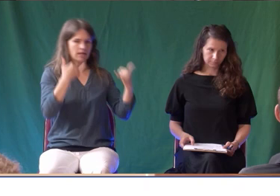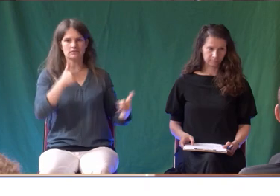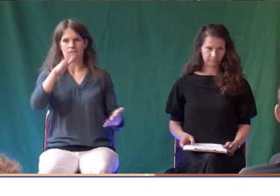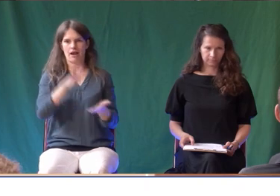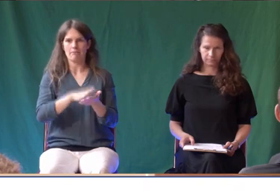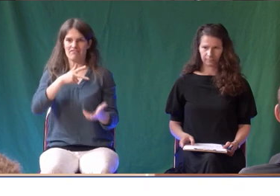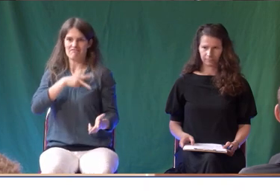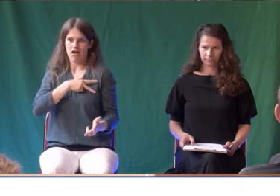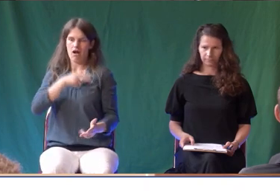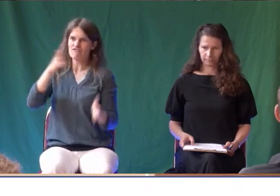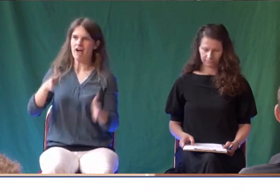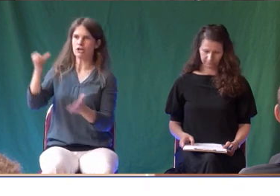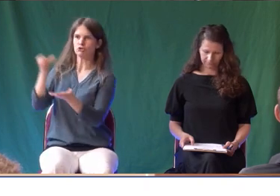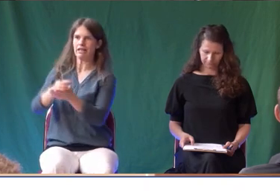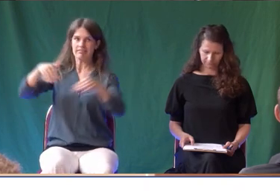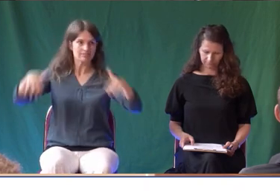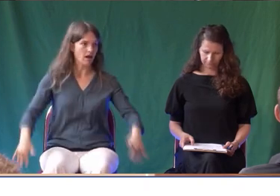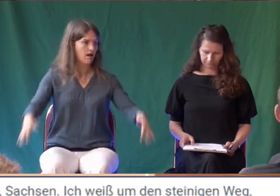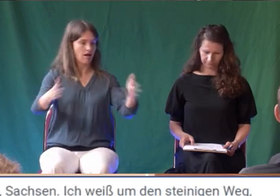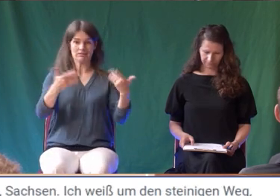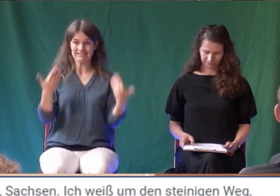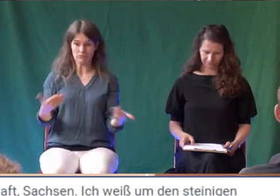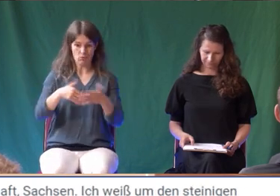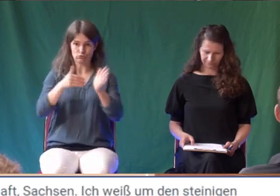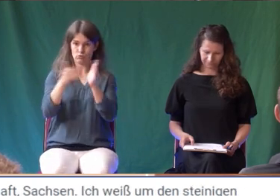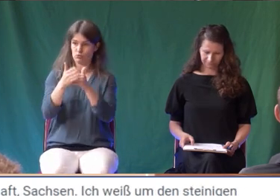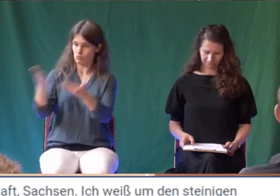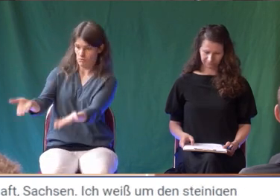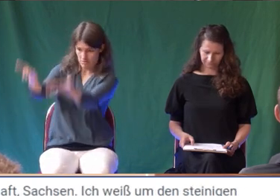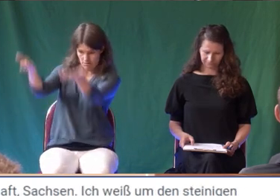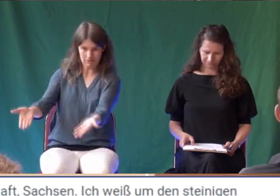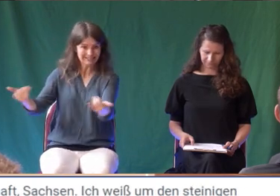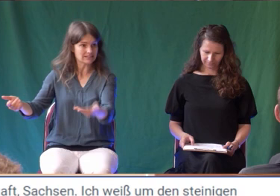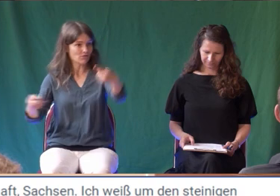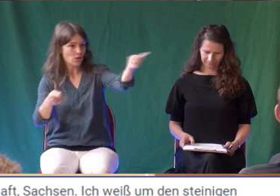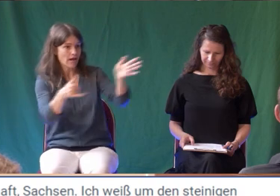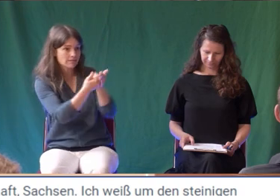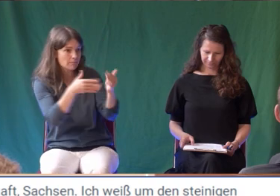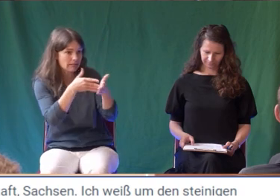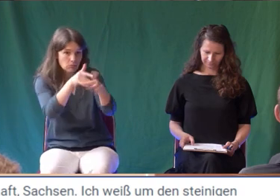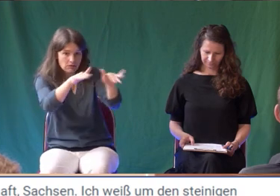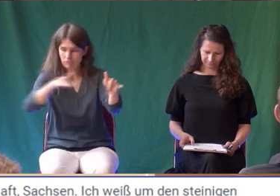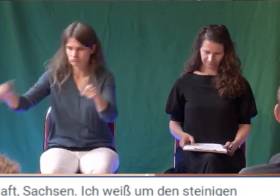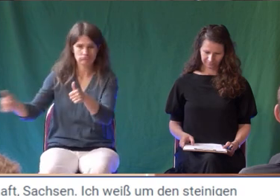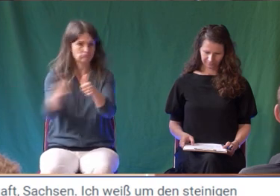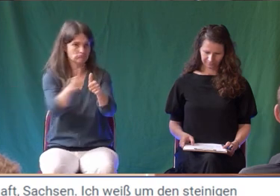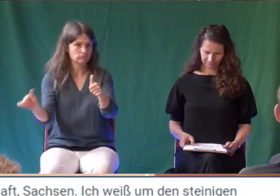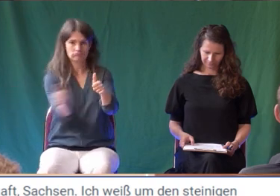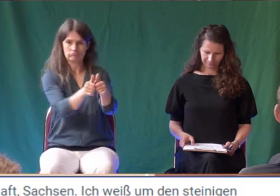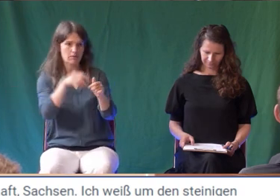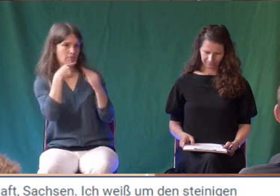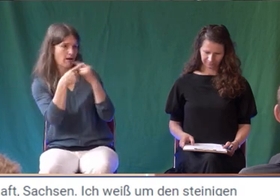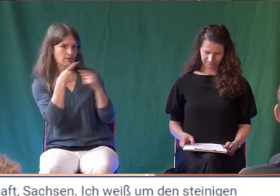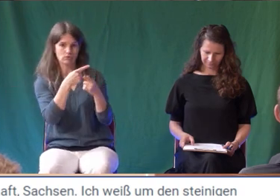die Eltern mit Behinderung eine qualitativ hochwertige Beratung und Unterstützung bietet damit diese Eltern